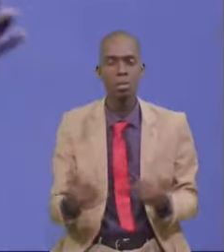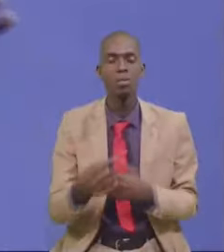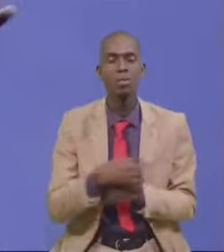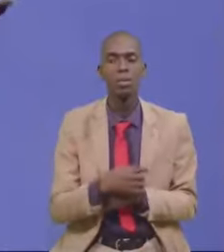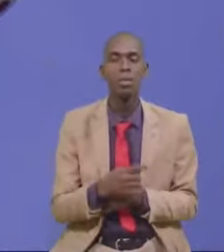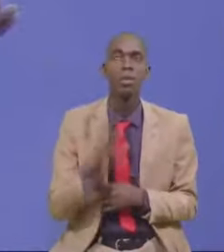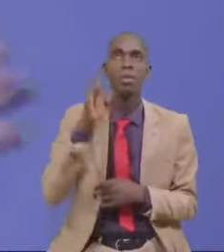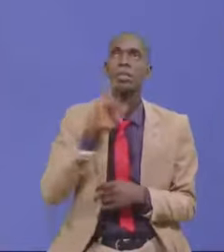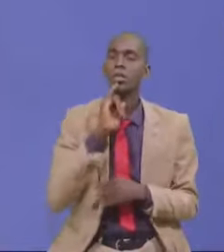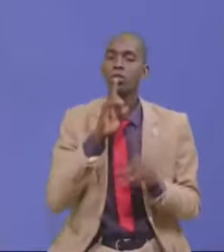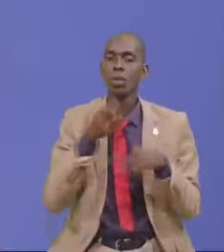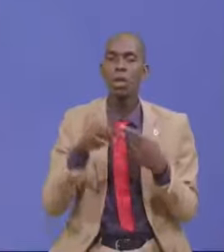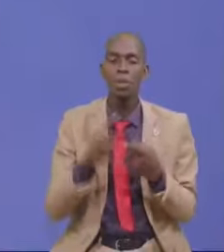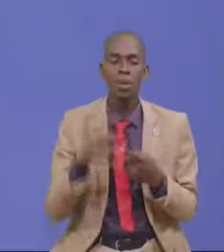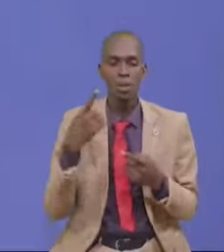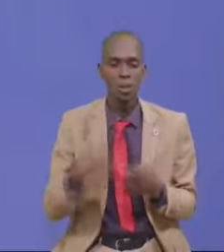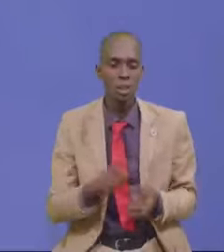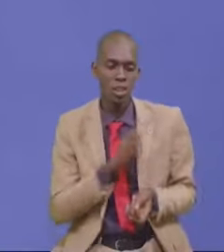Il parle de la transformation.